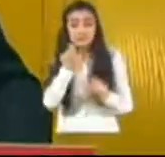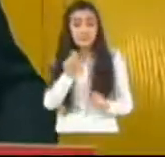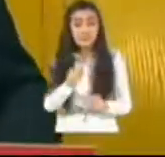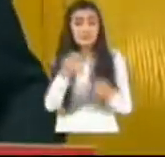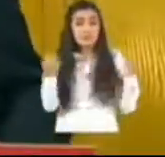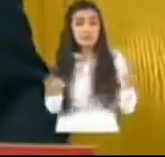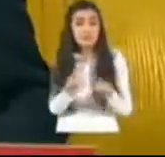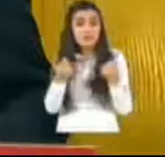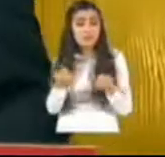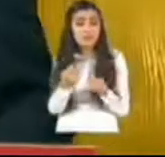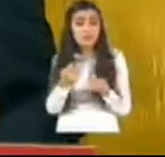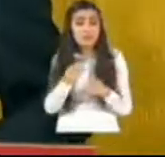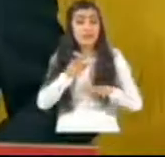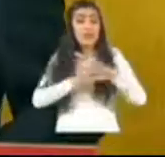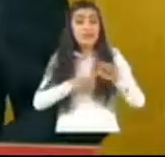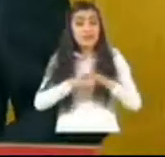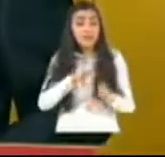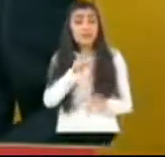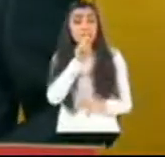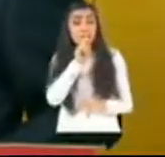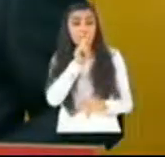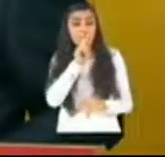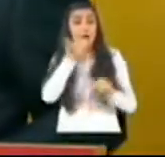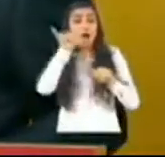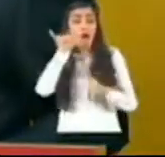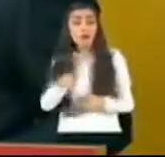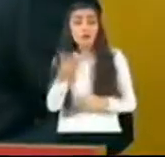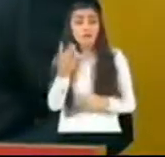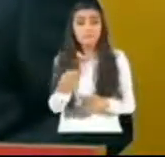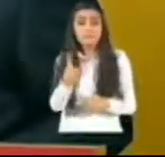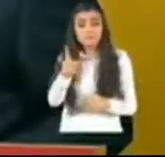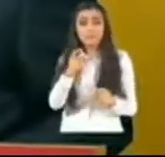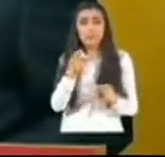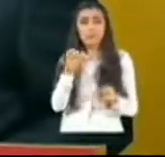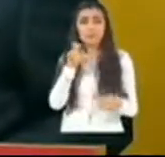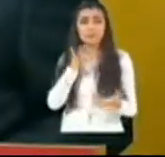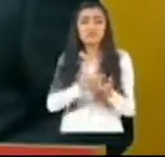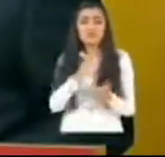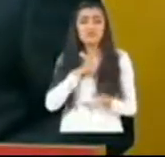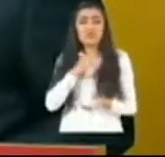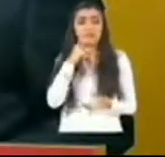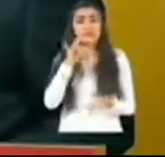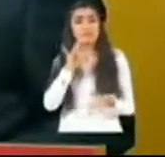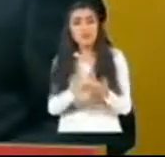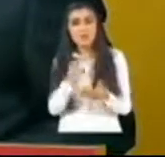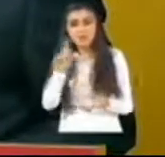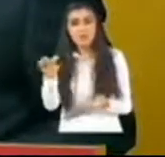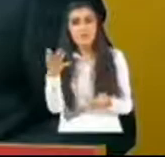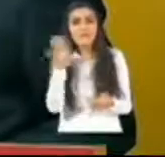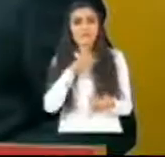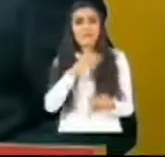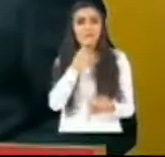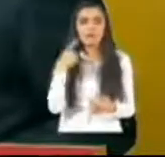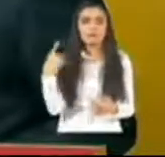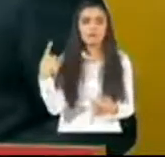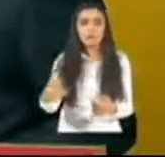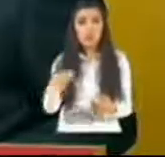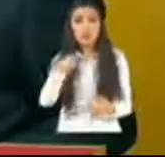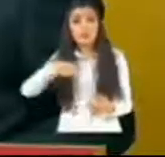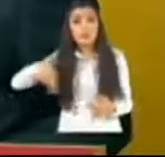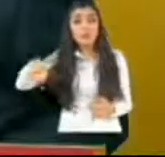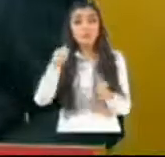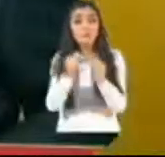rekabete girenlerin eninde sonunda hak ettiklerini bulacaklardır. Ve de bulmaya başlamışlardır.